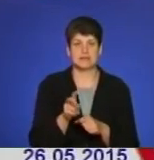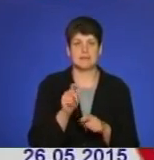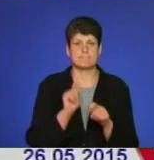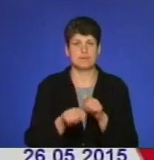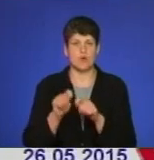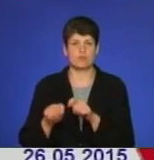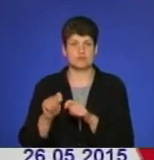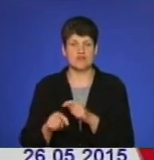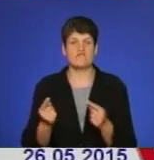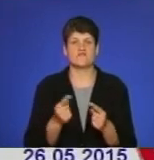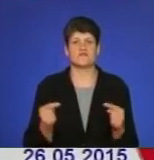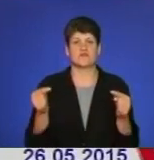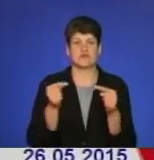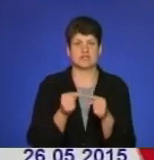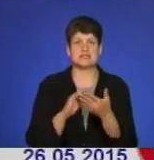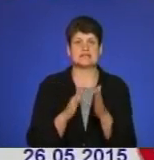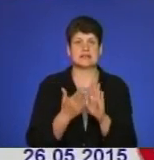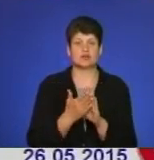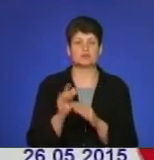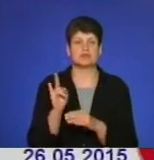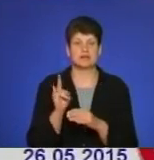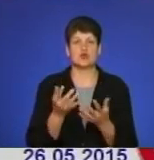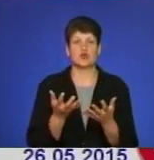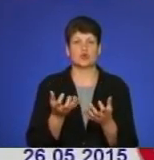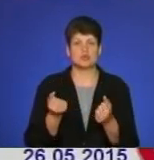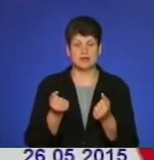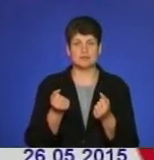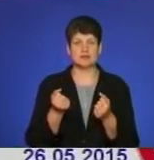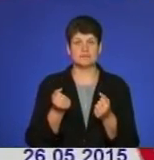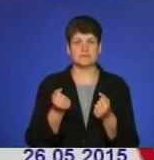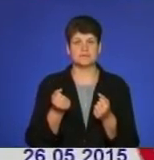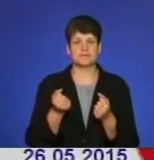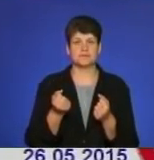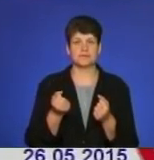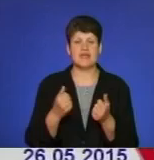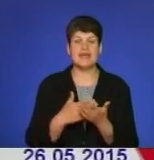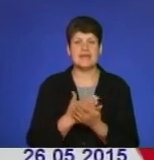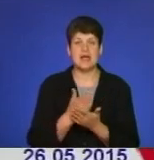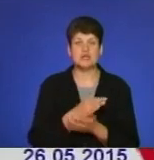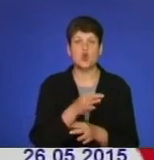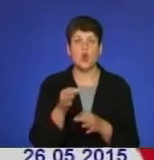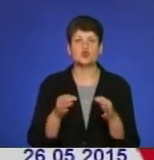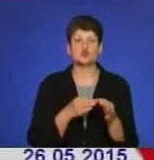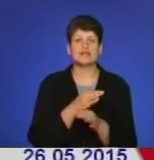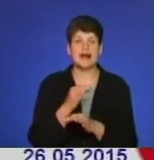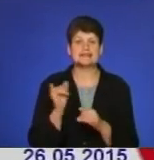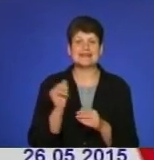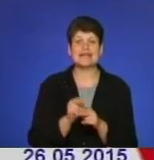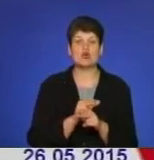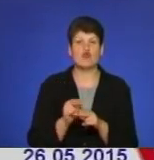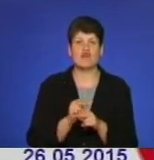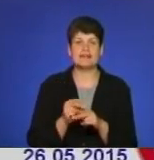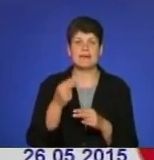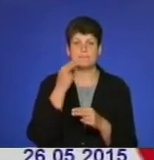обстежитися, визначитися станом дитини і отримати кваліфікаційну якісну консультацію і лікування